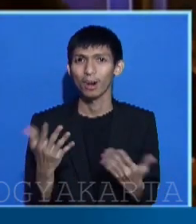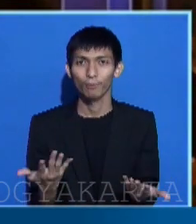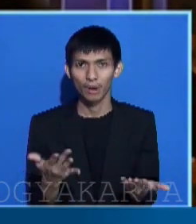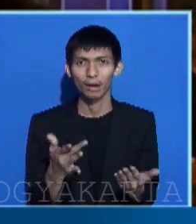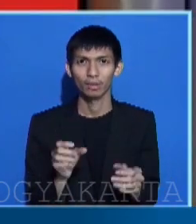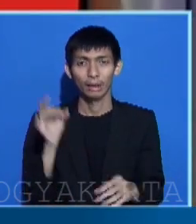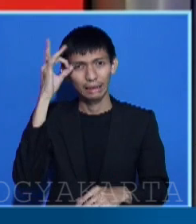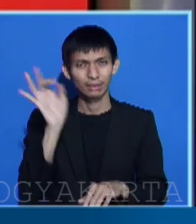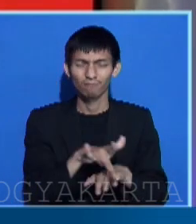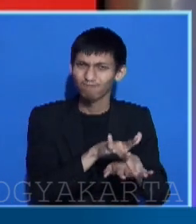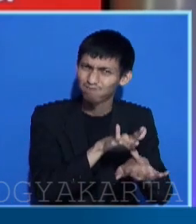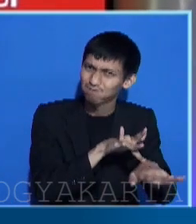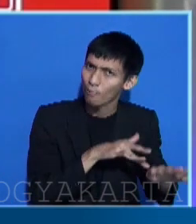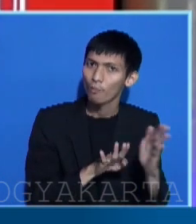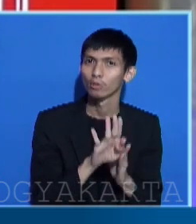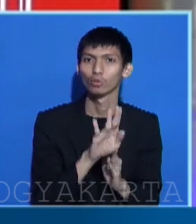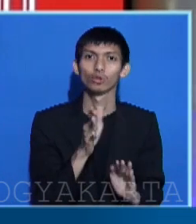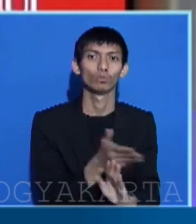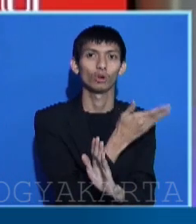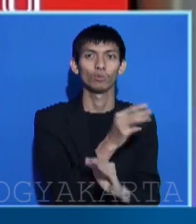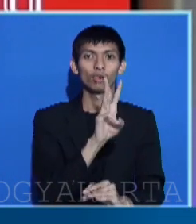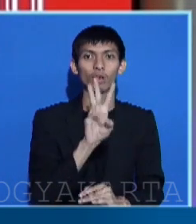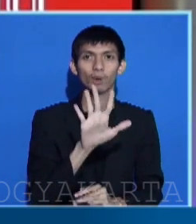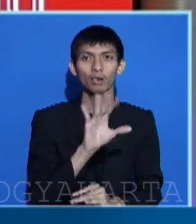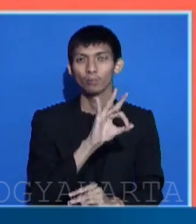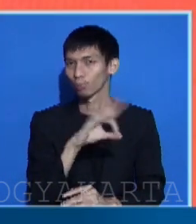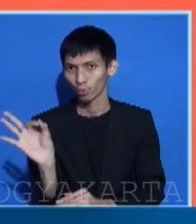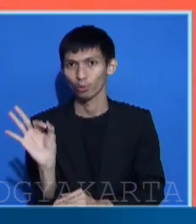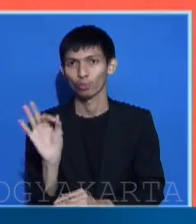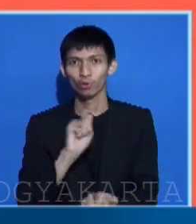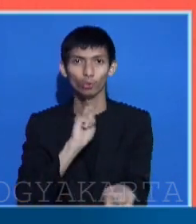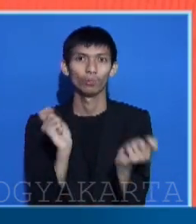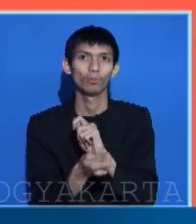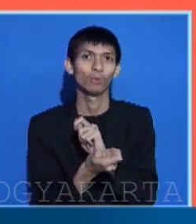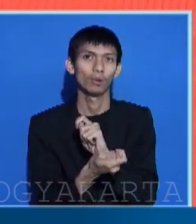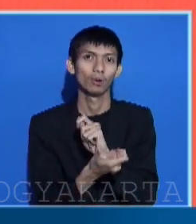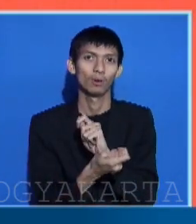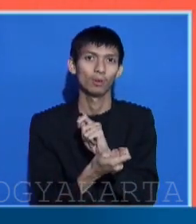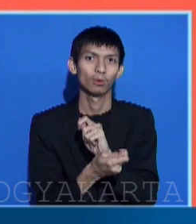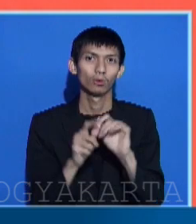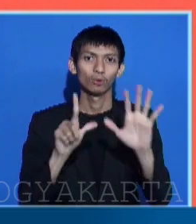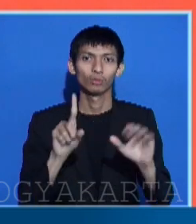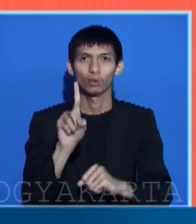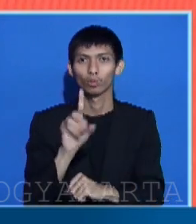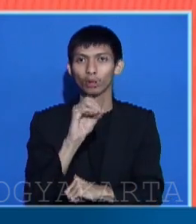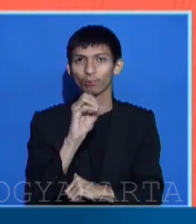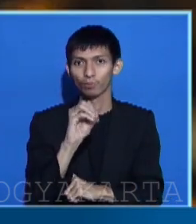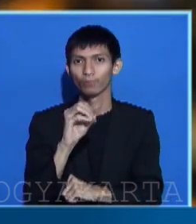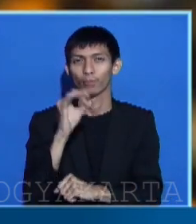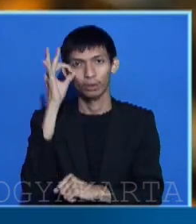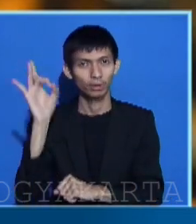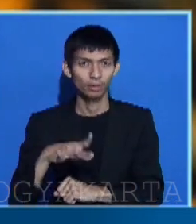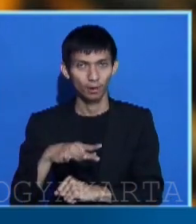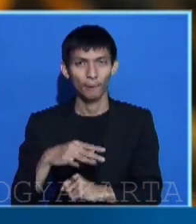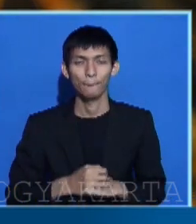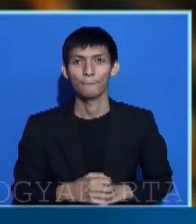Tertinggal dari sekitar 33.500 Desa menjadi lebih dari 7.100 Desa hal tersebut juga